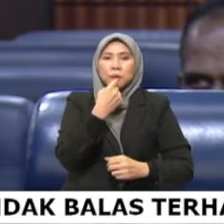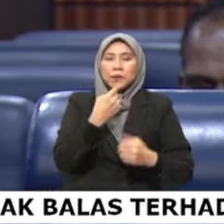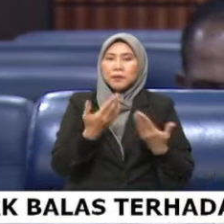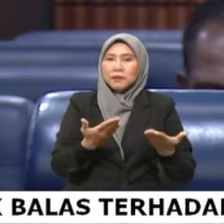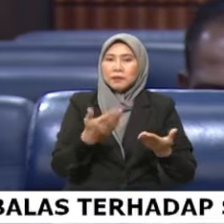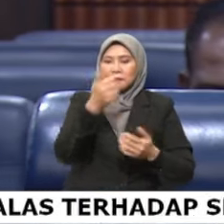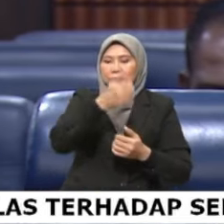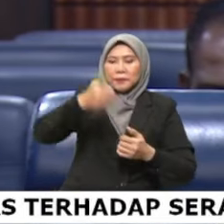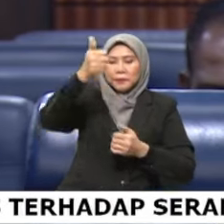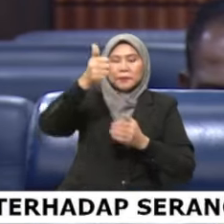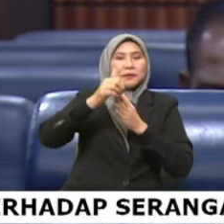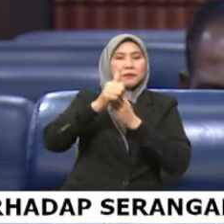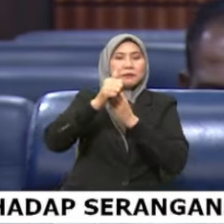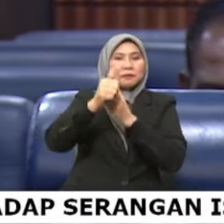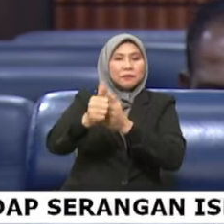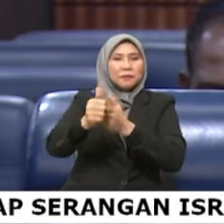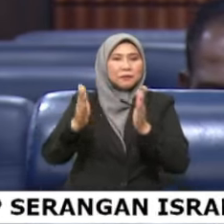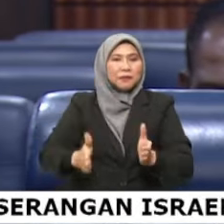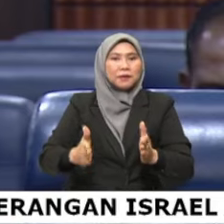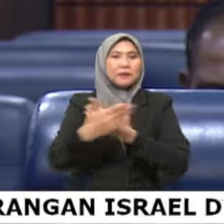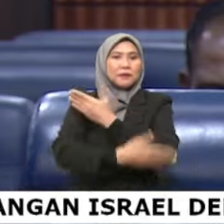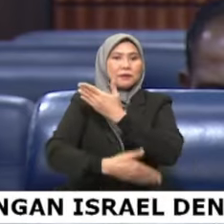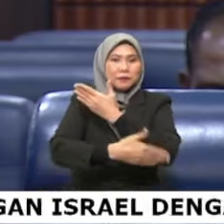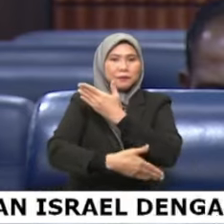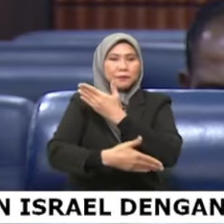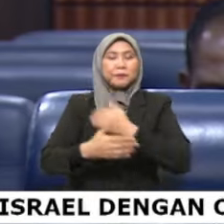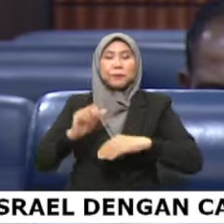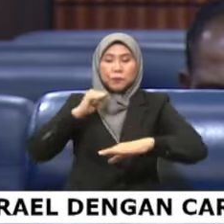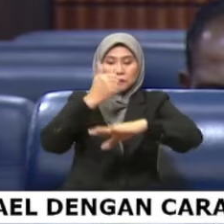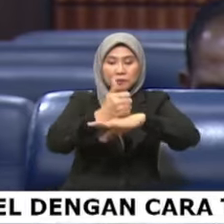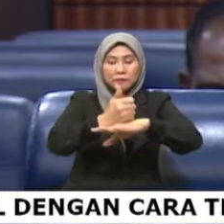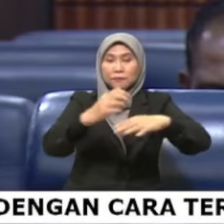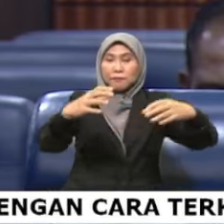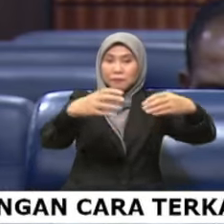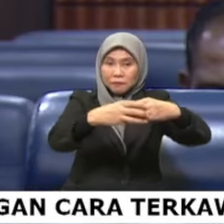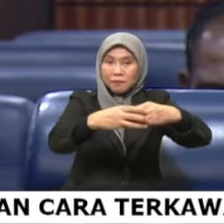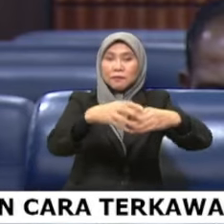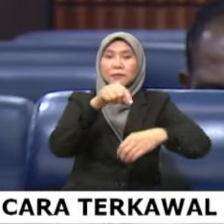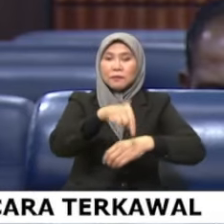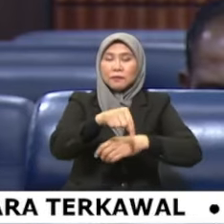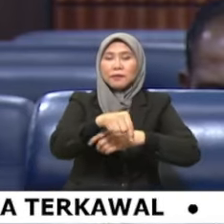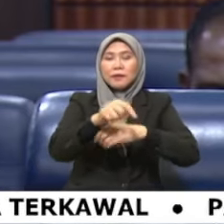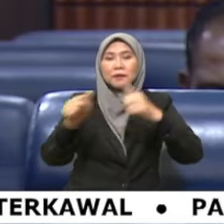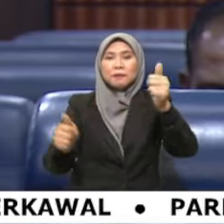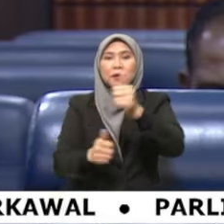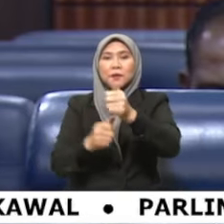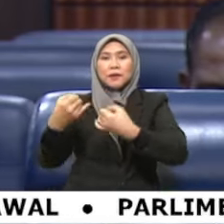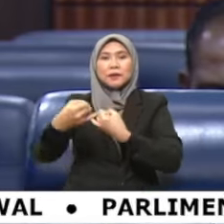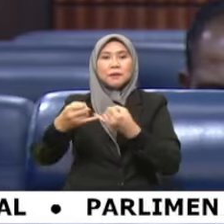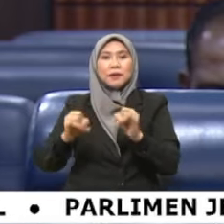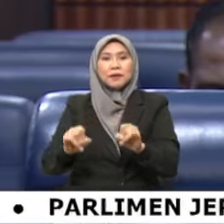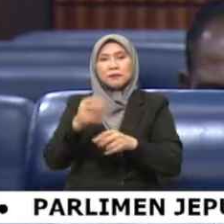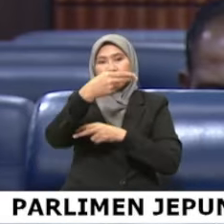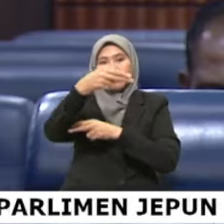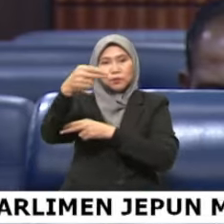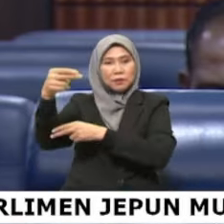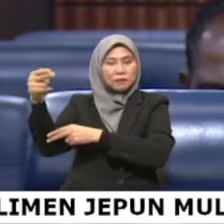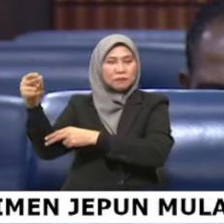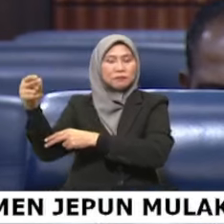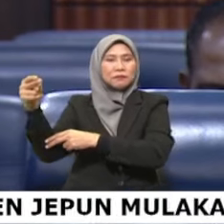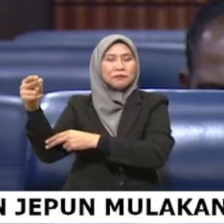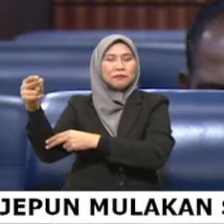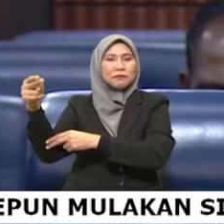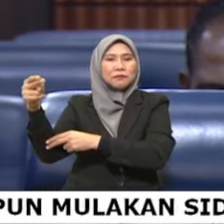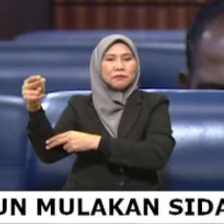tinggi negara, tertinggi negara. Penumpuhan unit konservasi harimau Malaya di bawah Jabatan Perkhidmatan,